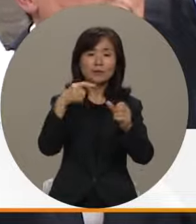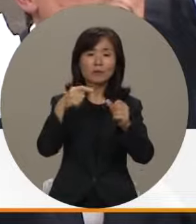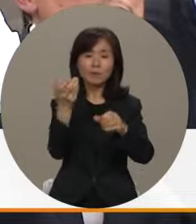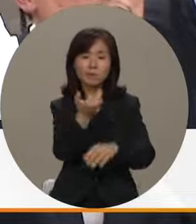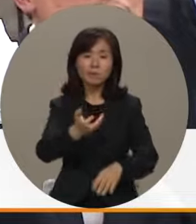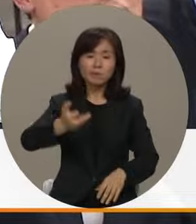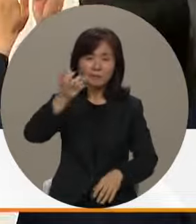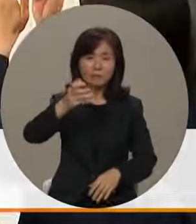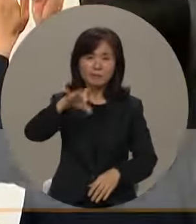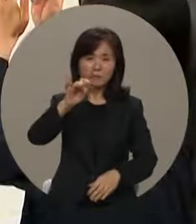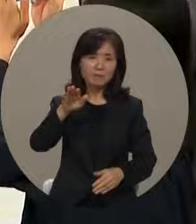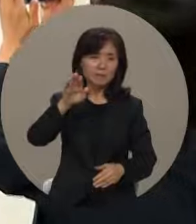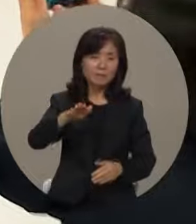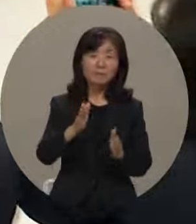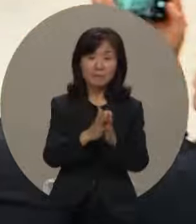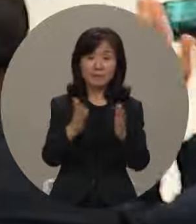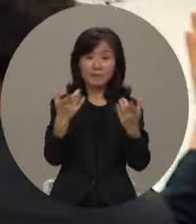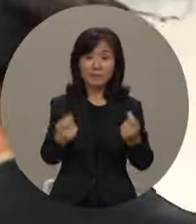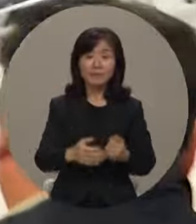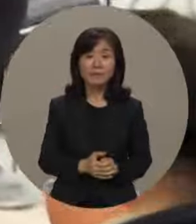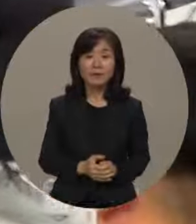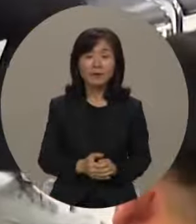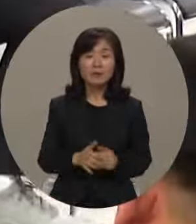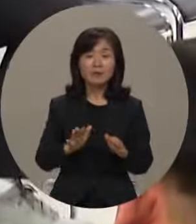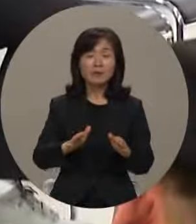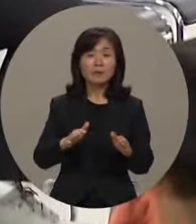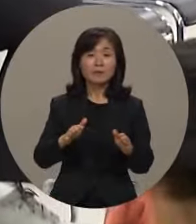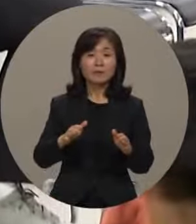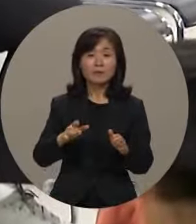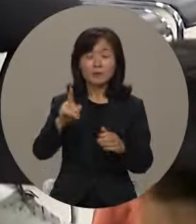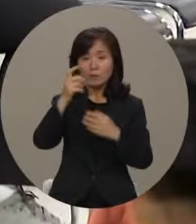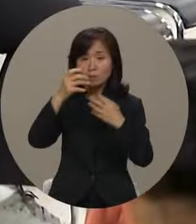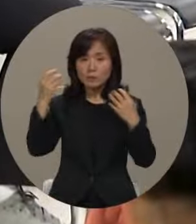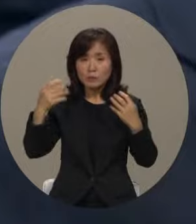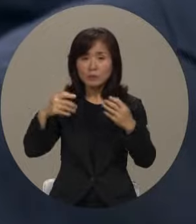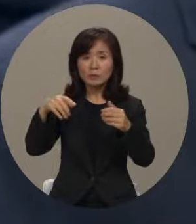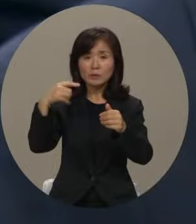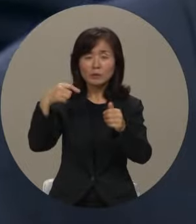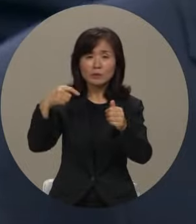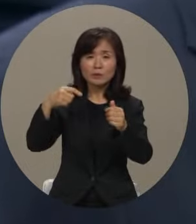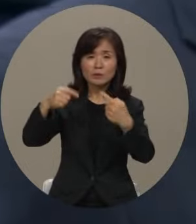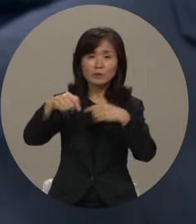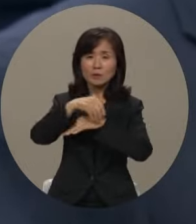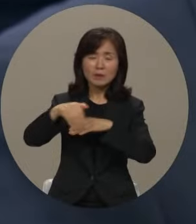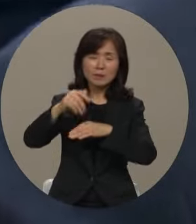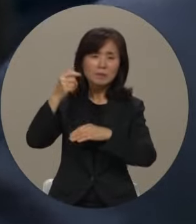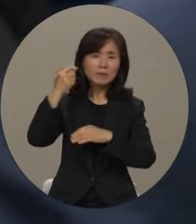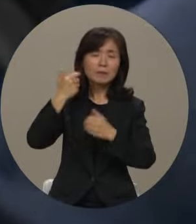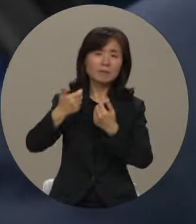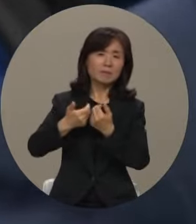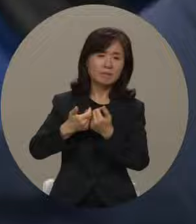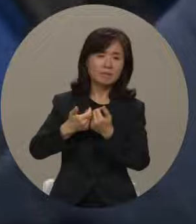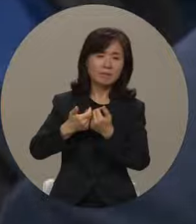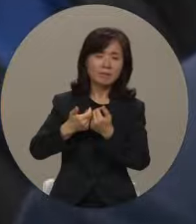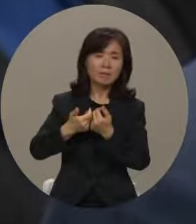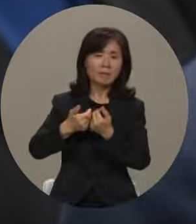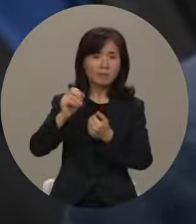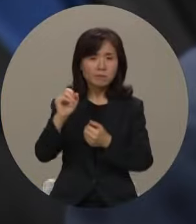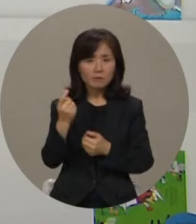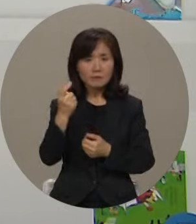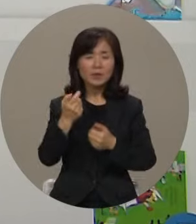될 것입니다. 현 정부 교육 정책에는 비판적인 입장을 취하고 있어 곳곳에 갈등의 여지가